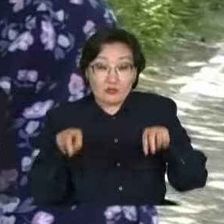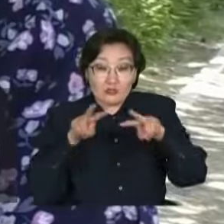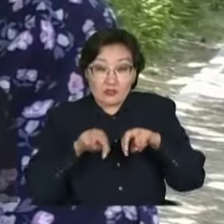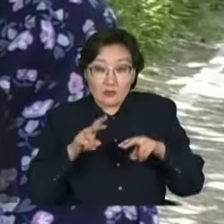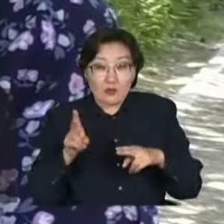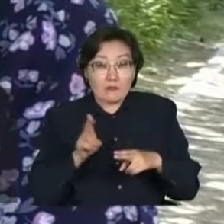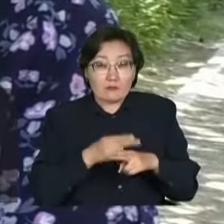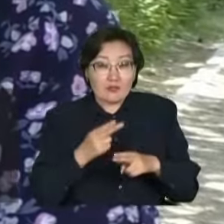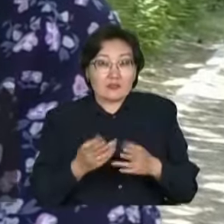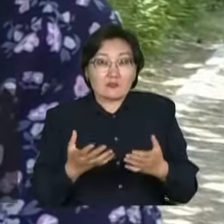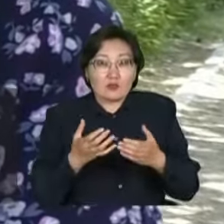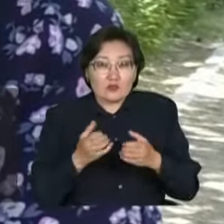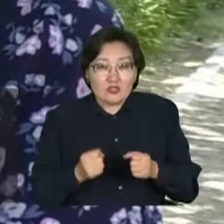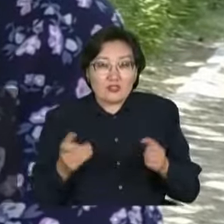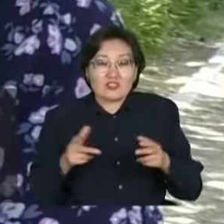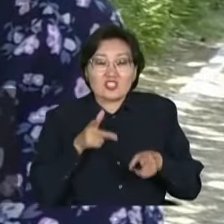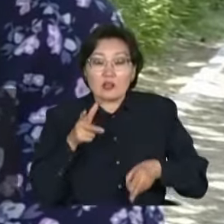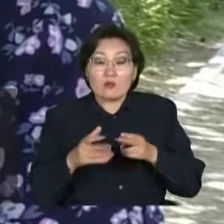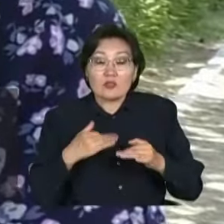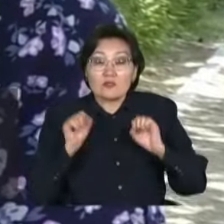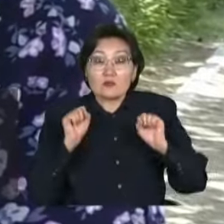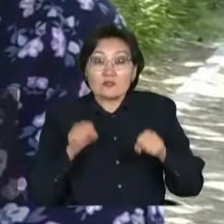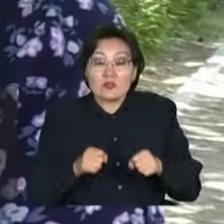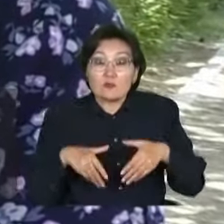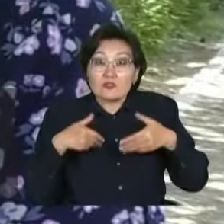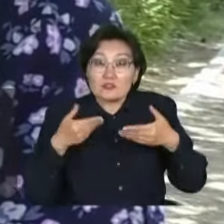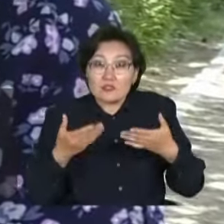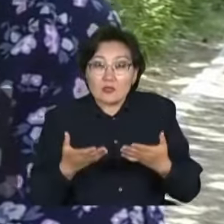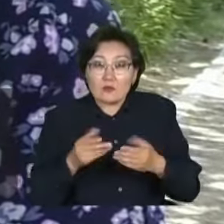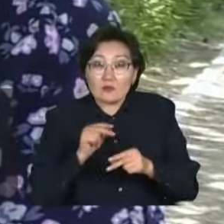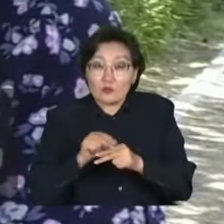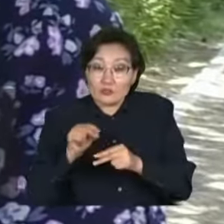без поступления каких-либо жалоб. Мы могли только предоставлять методическую помощь, организовывать курсы и обучающие семинары. В